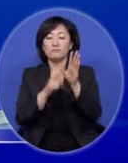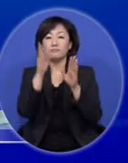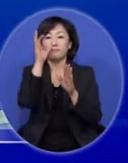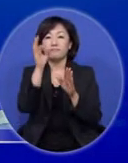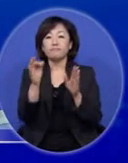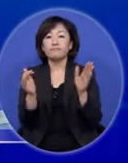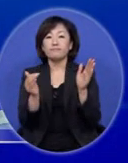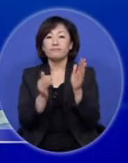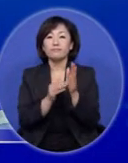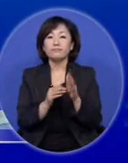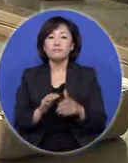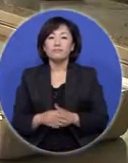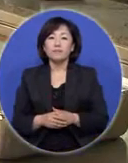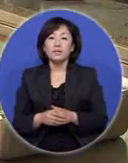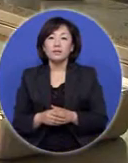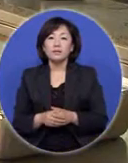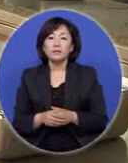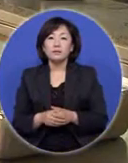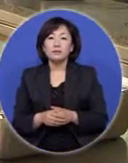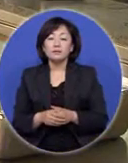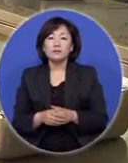기자가 취재했습니다.